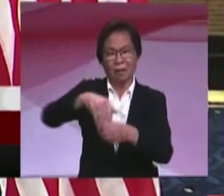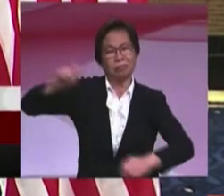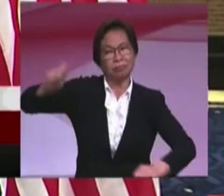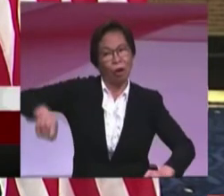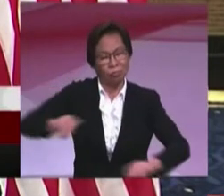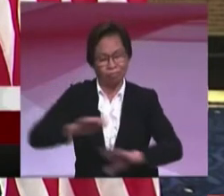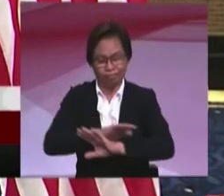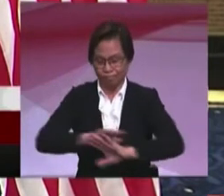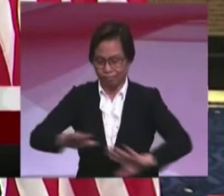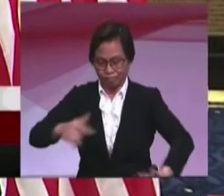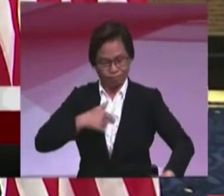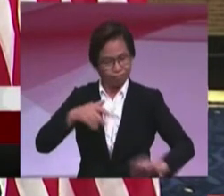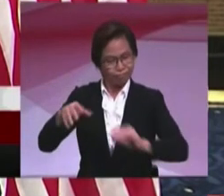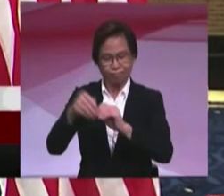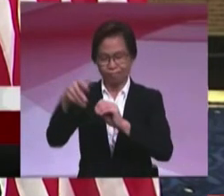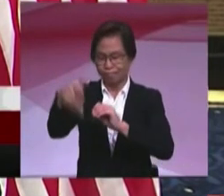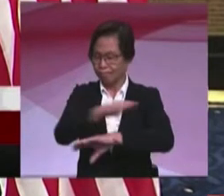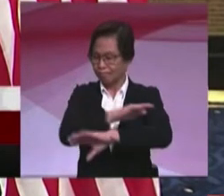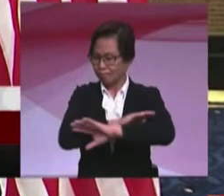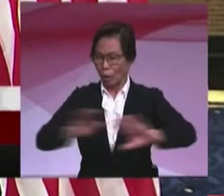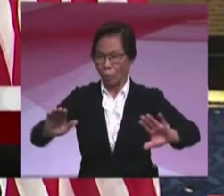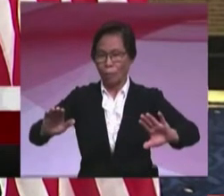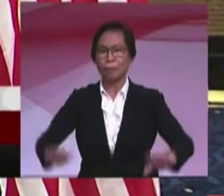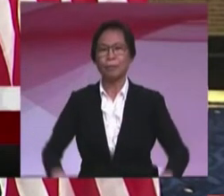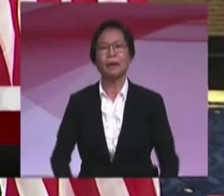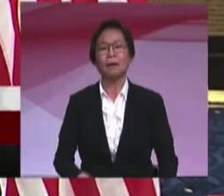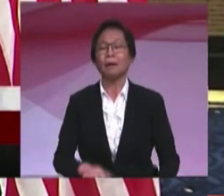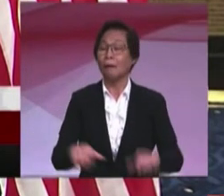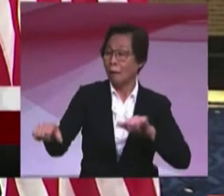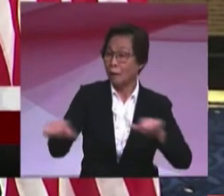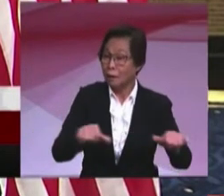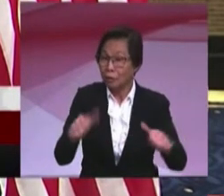the code to Hai headshoot ekonomi juga